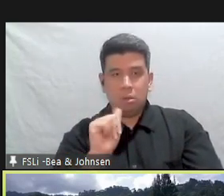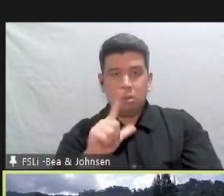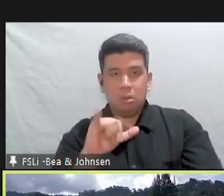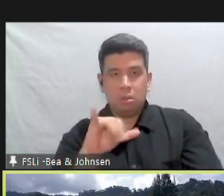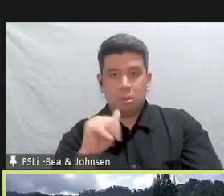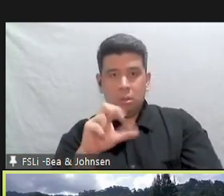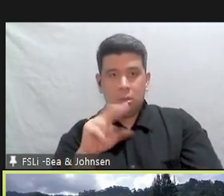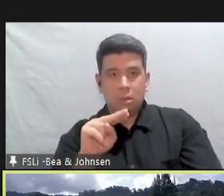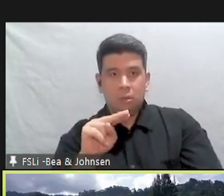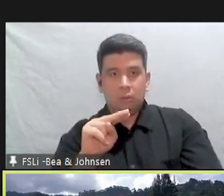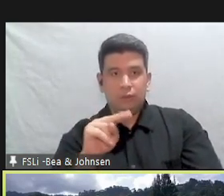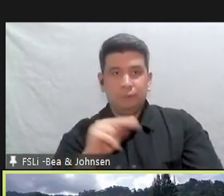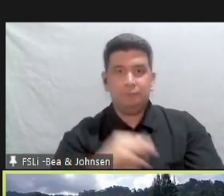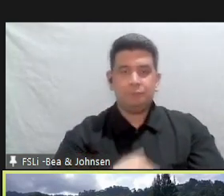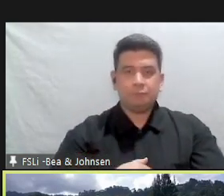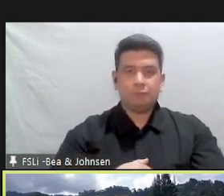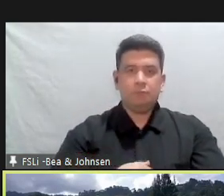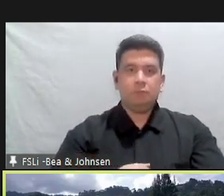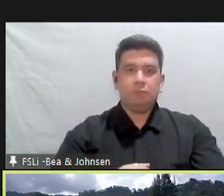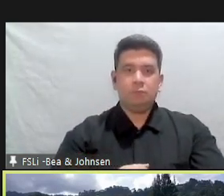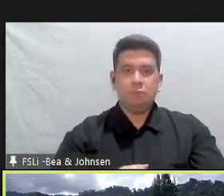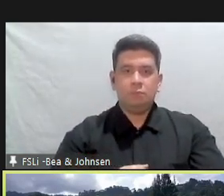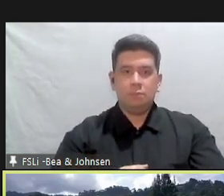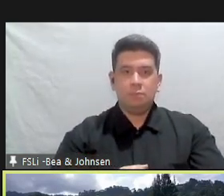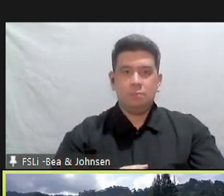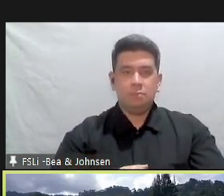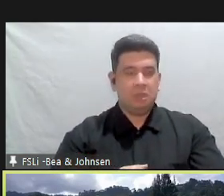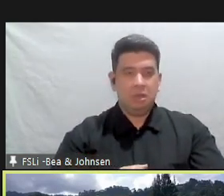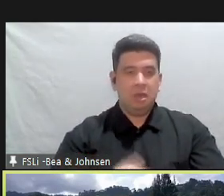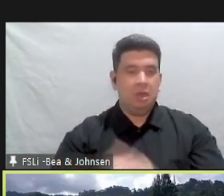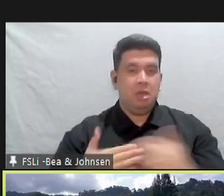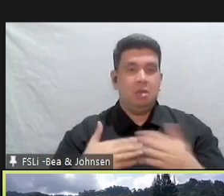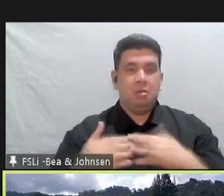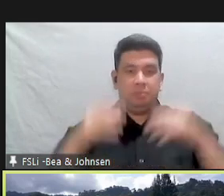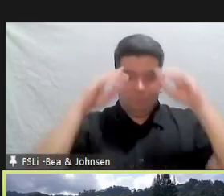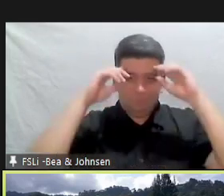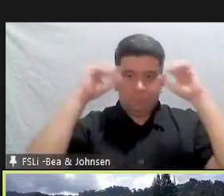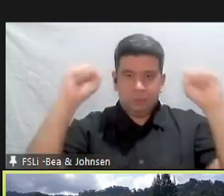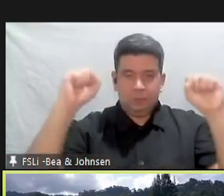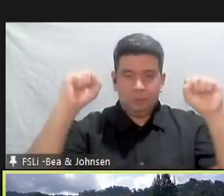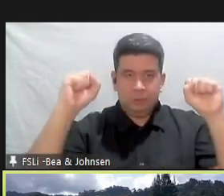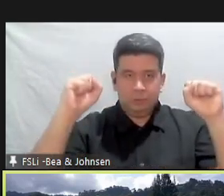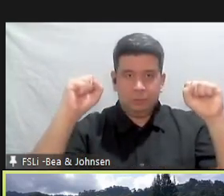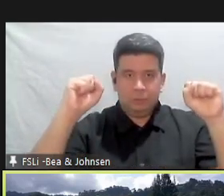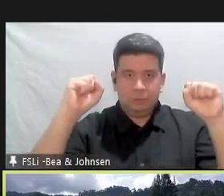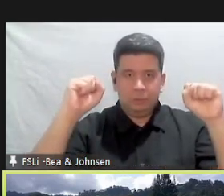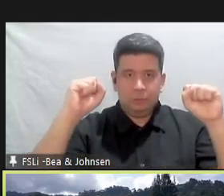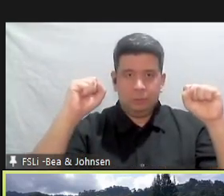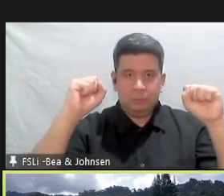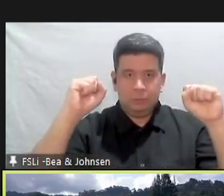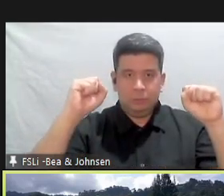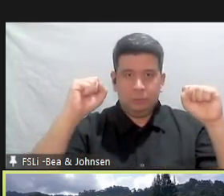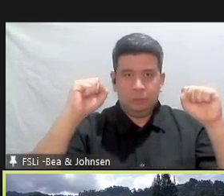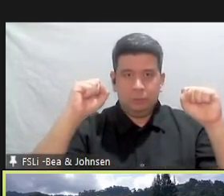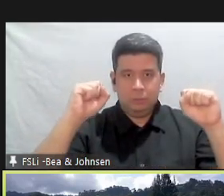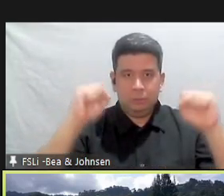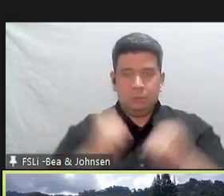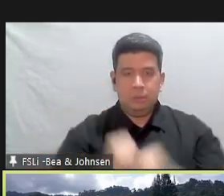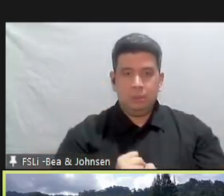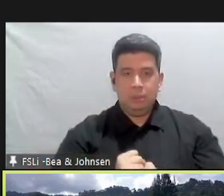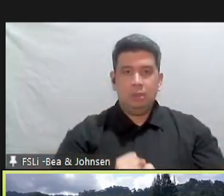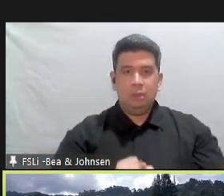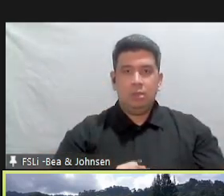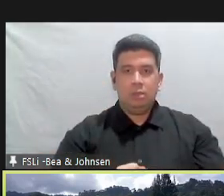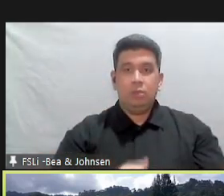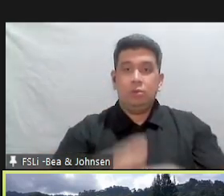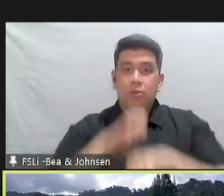tinututulan nila, no? At si Marcos mismo, yung presidente, na sabi daw ay palakasin yung English na lang, ano, at